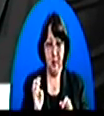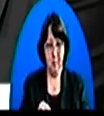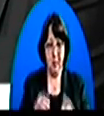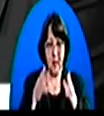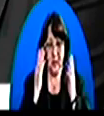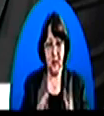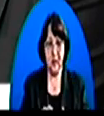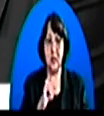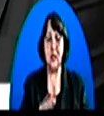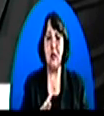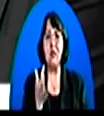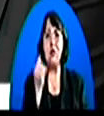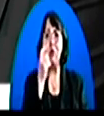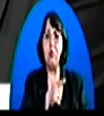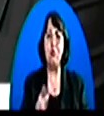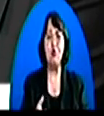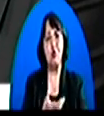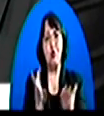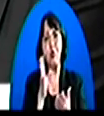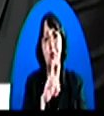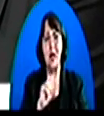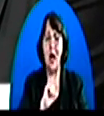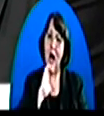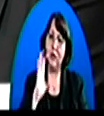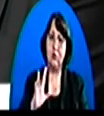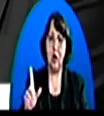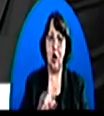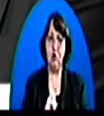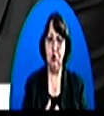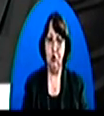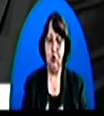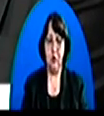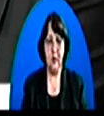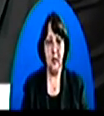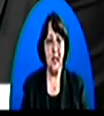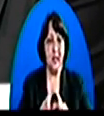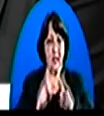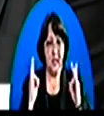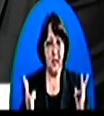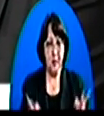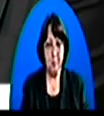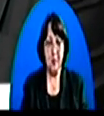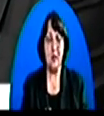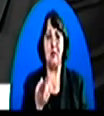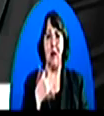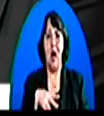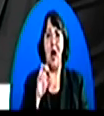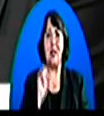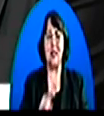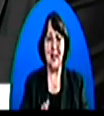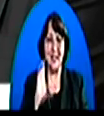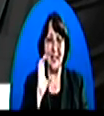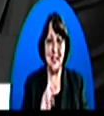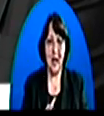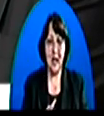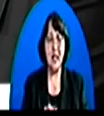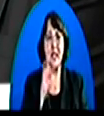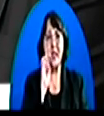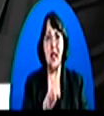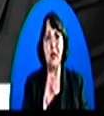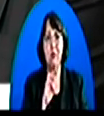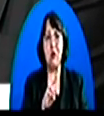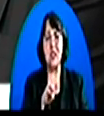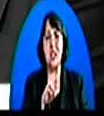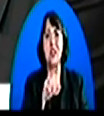өгөөч. Хичнээн хэрэг амрагдах уу? Ер нь бол нийгмийн даатгалын сангаас тэтгэвэр тэтгэмж авах одоо эрх нь одоо үүсэхгүй байгаа иргэд